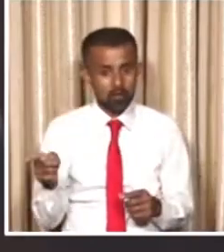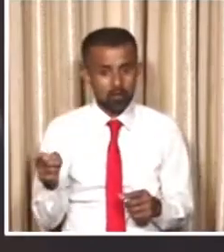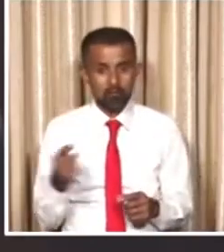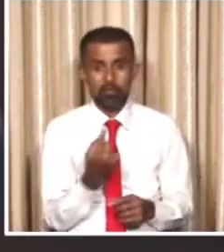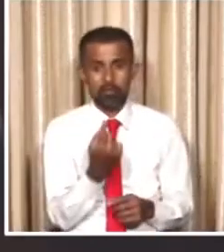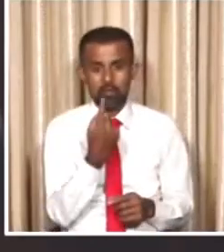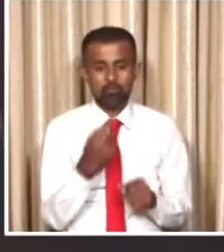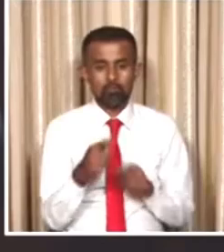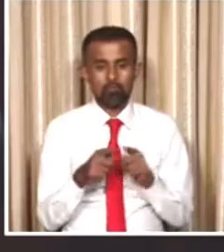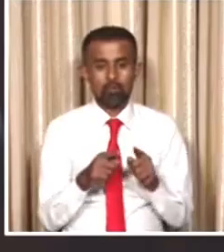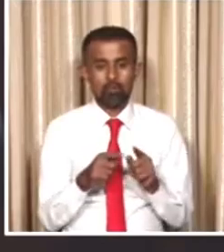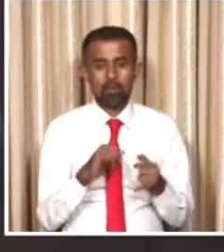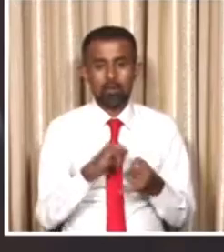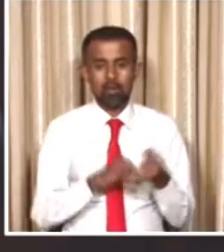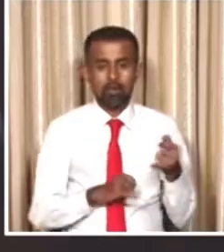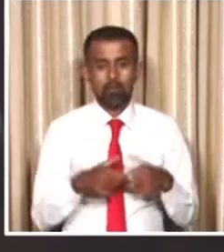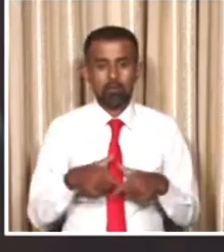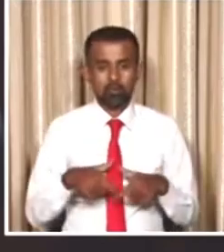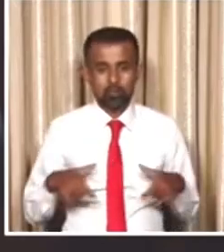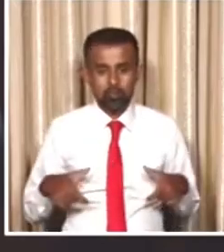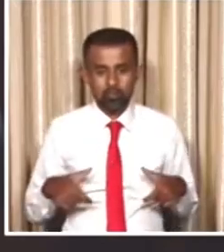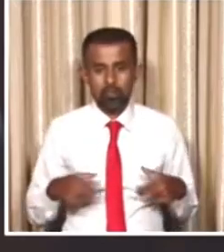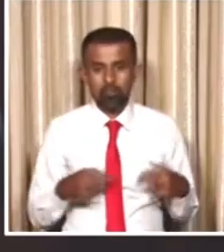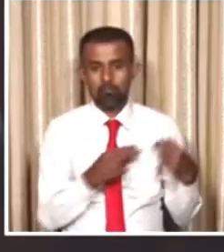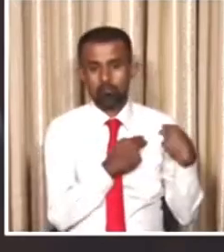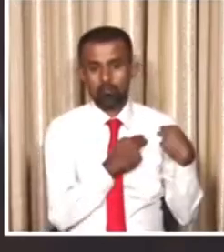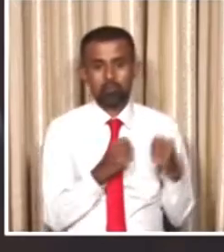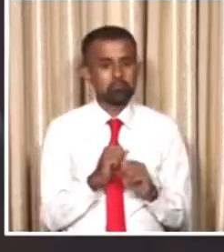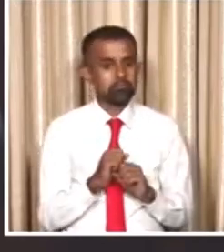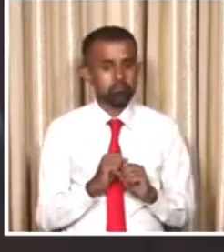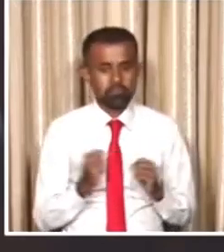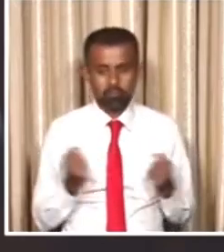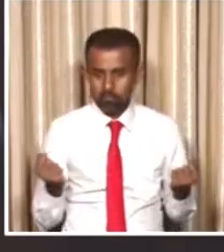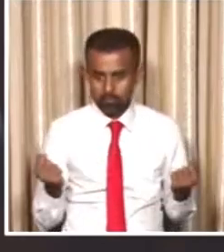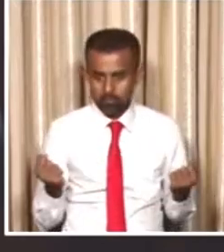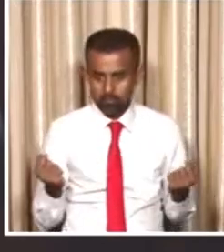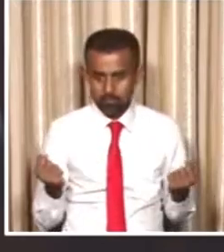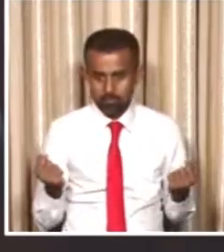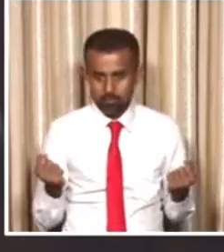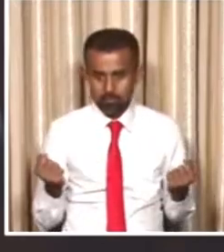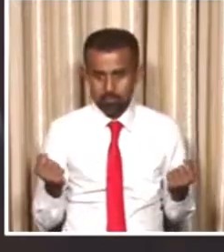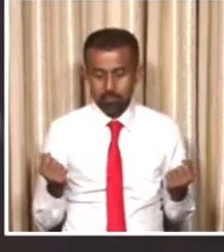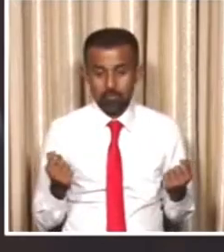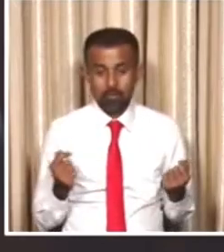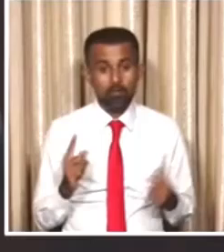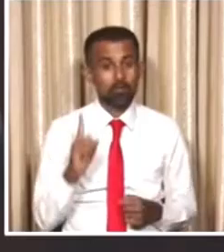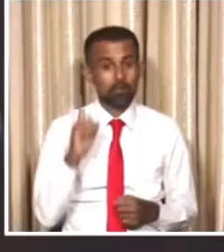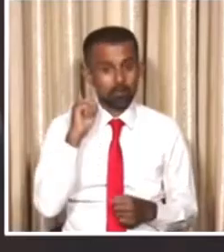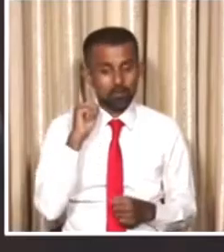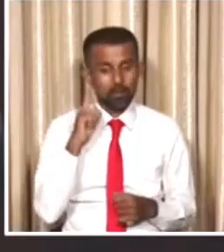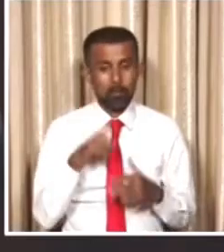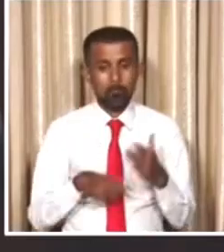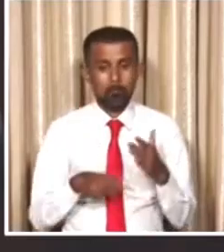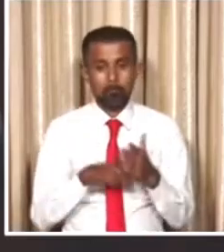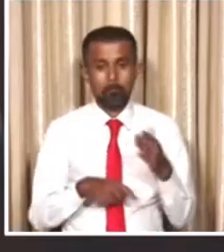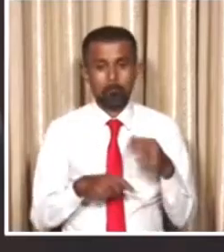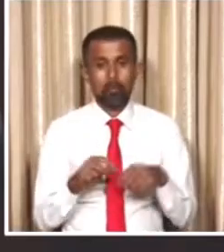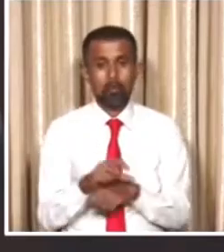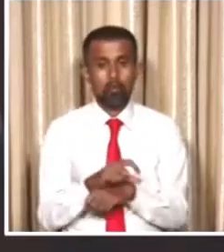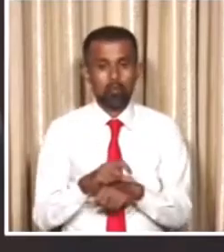කියන ආකාරයේ ලේකම්කමක් තනතුරක් වගකීමක් නැහැ කියන කාරණය මේ ඒ මැතිවරණ